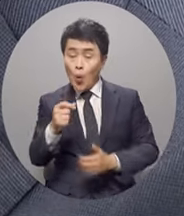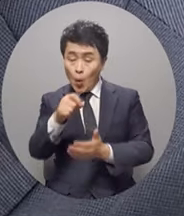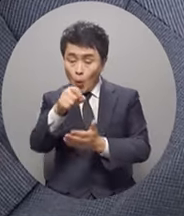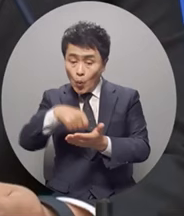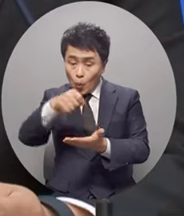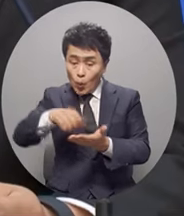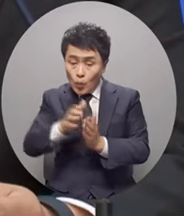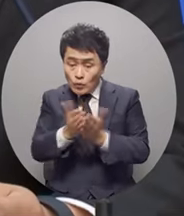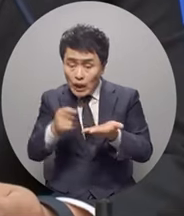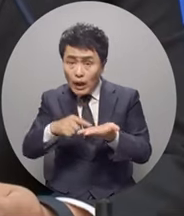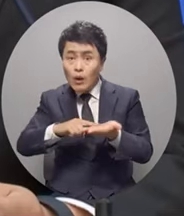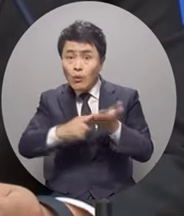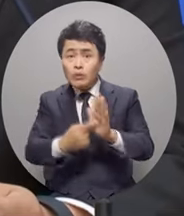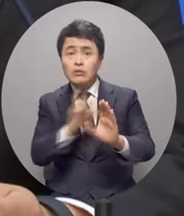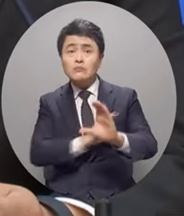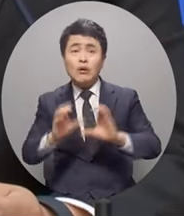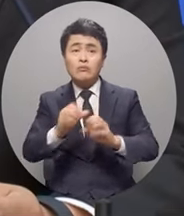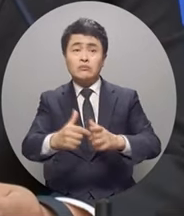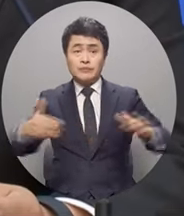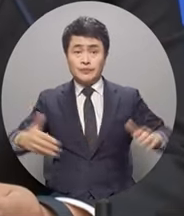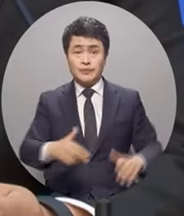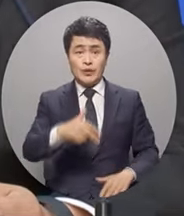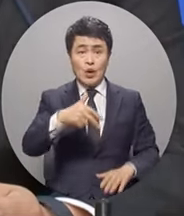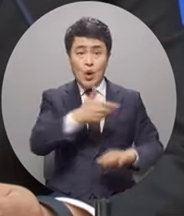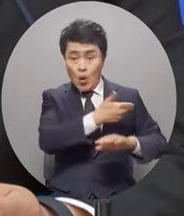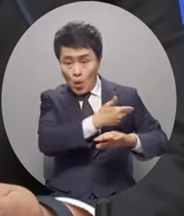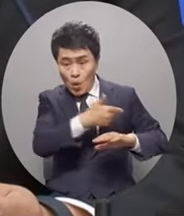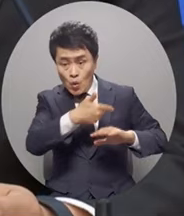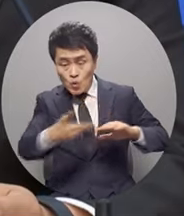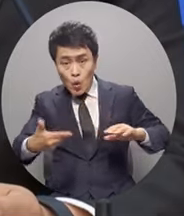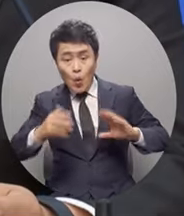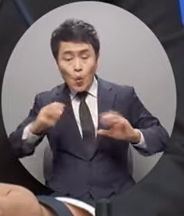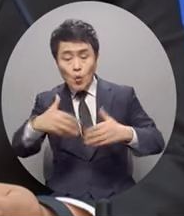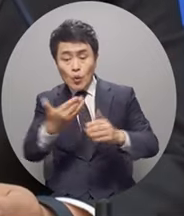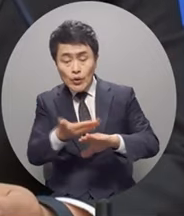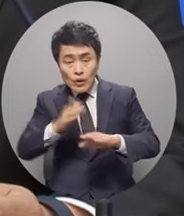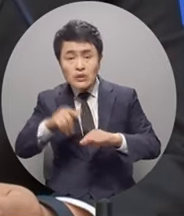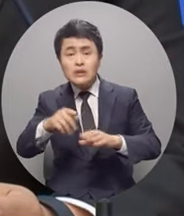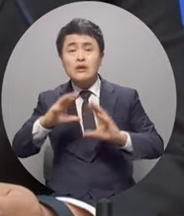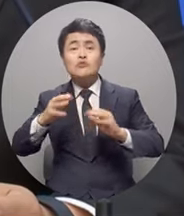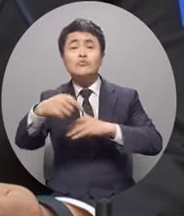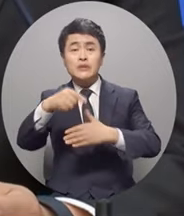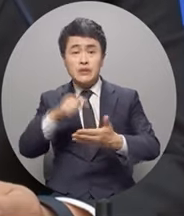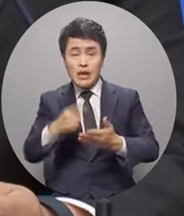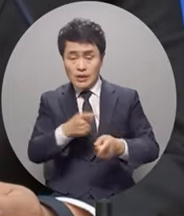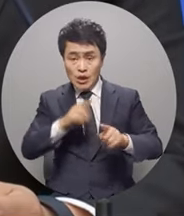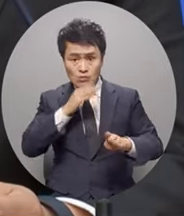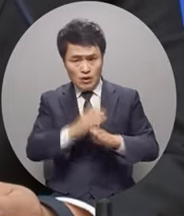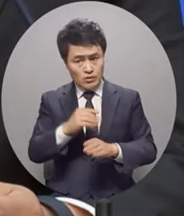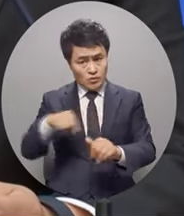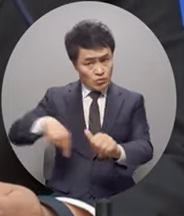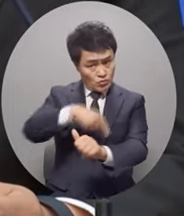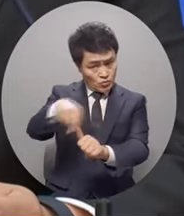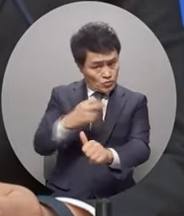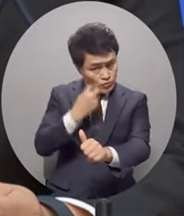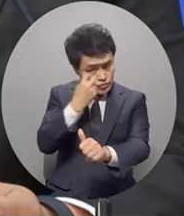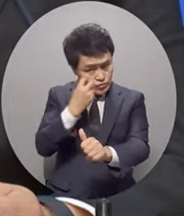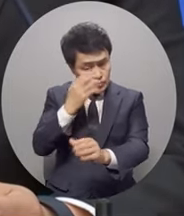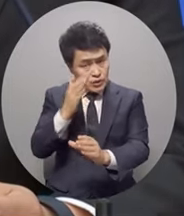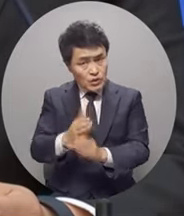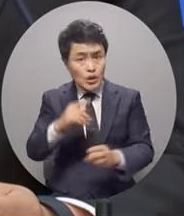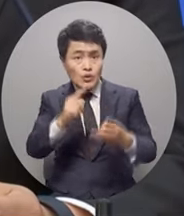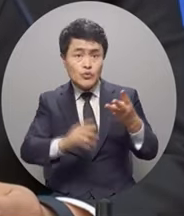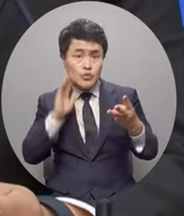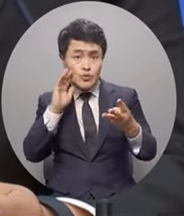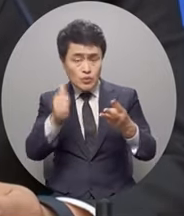추세입니다. 이에 조국 혁신단은 이것이 민심이라고 논평했고 더불어민주당은 추이를 주시하고 있다면서 윤